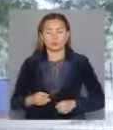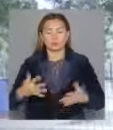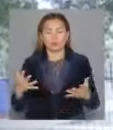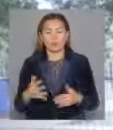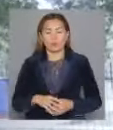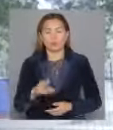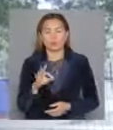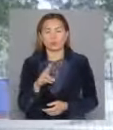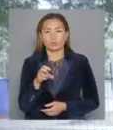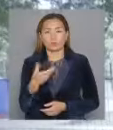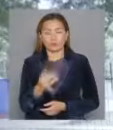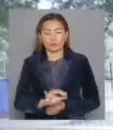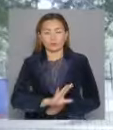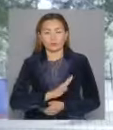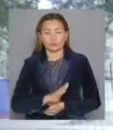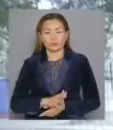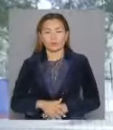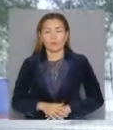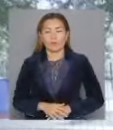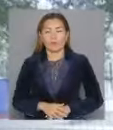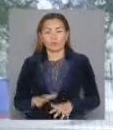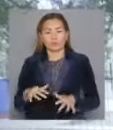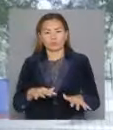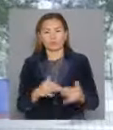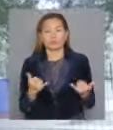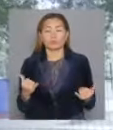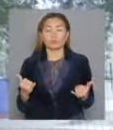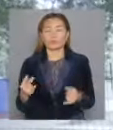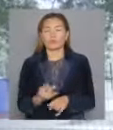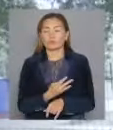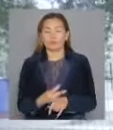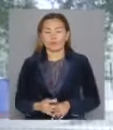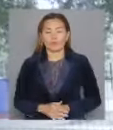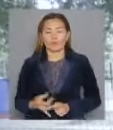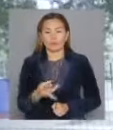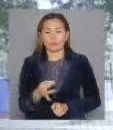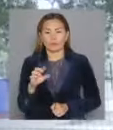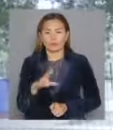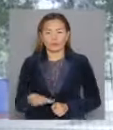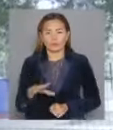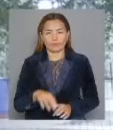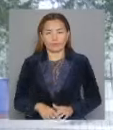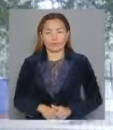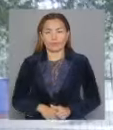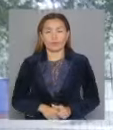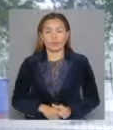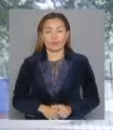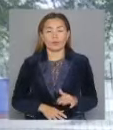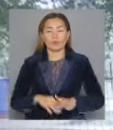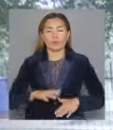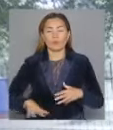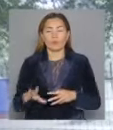Көктоғай ауылына кірген. Біз кеше күні бойы ауданды облыстық филиал мамандарының күшіменен